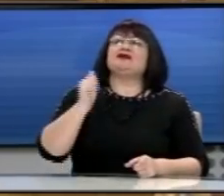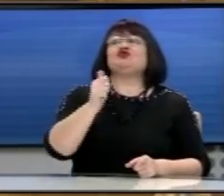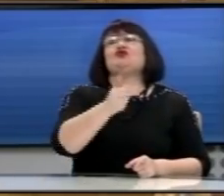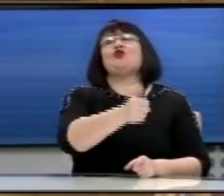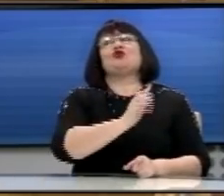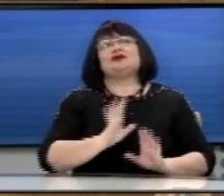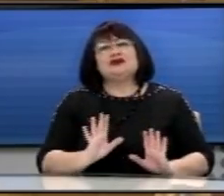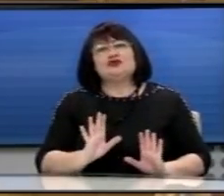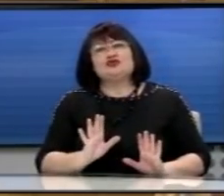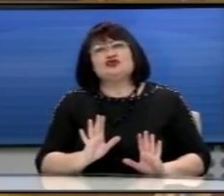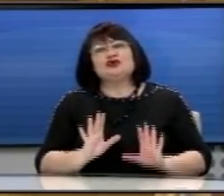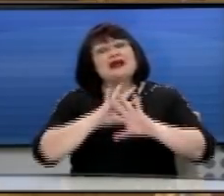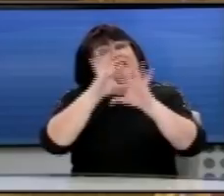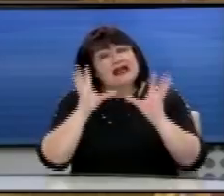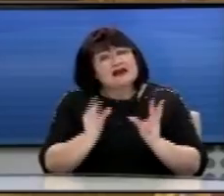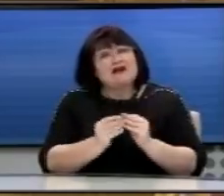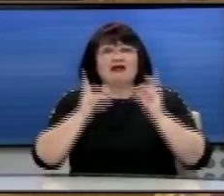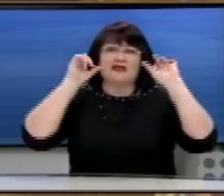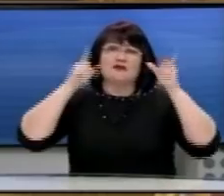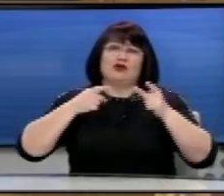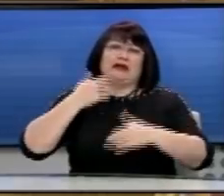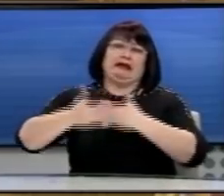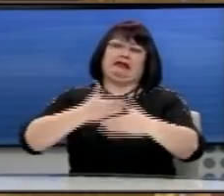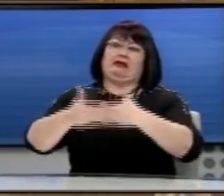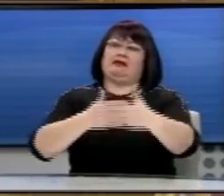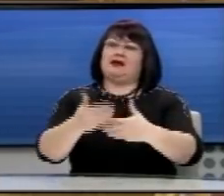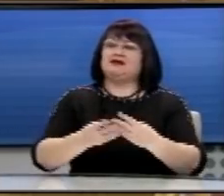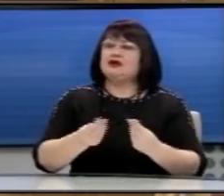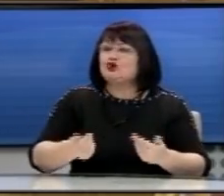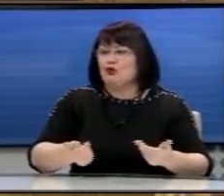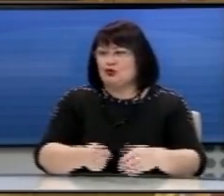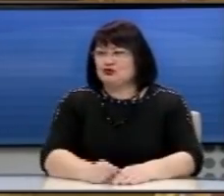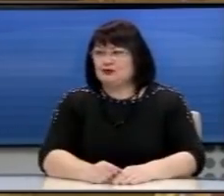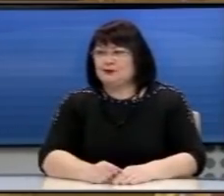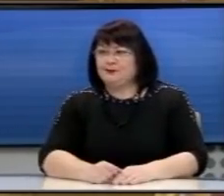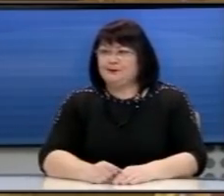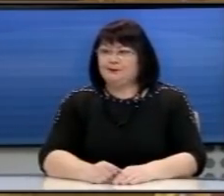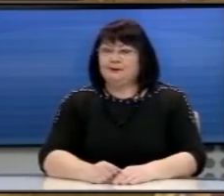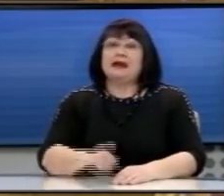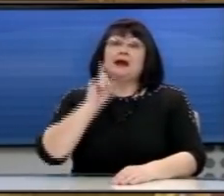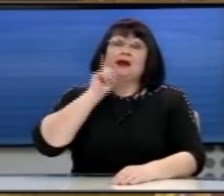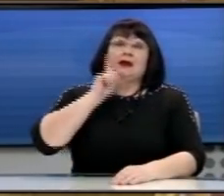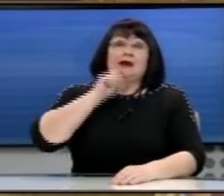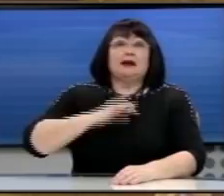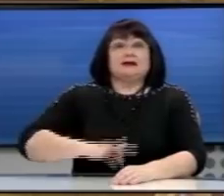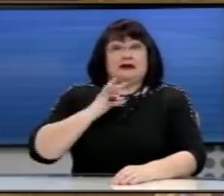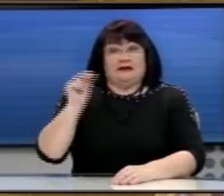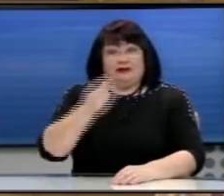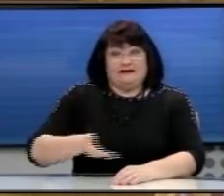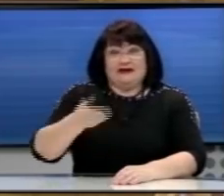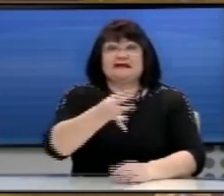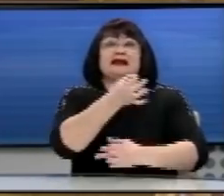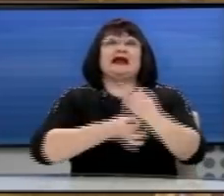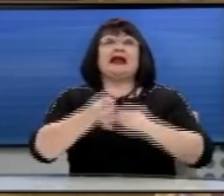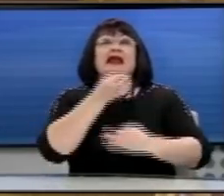τους με τις συλλογικές, δημοκρατικές διαδικασίες τους. Κυρίες και κύριοι, μιλάτε για